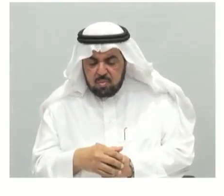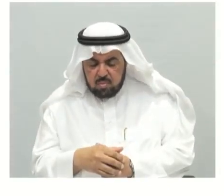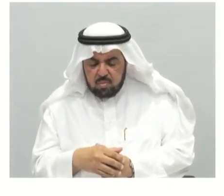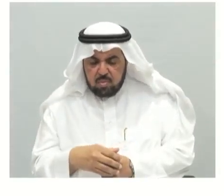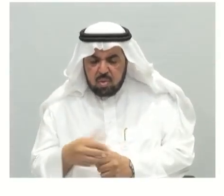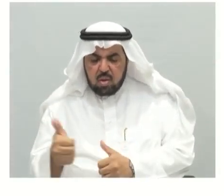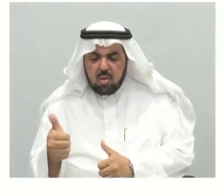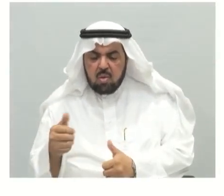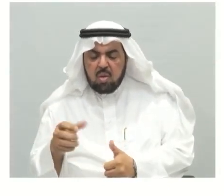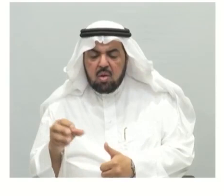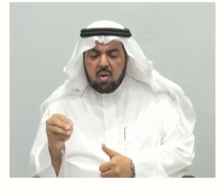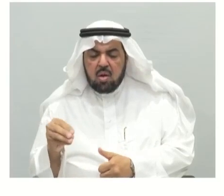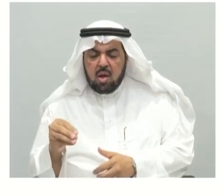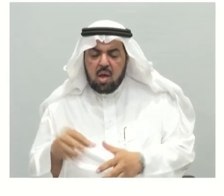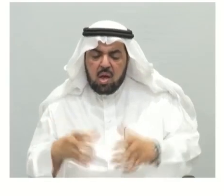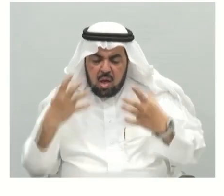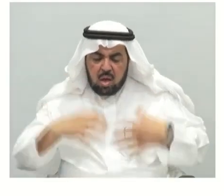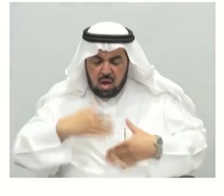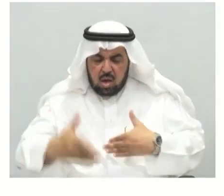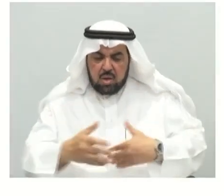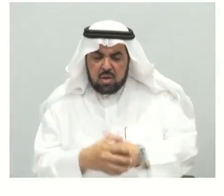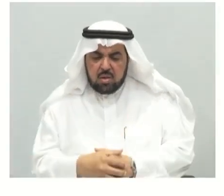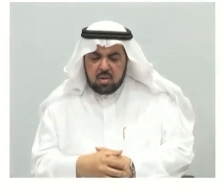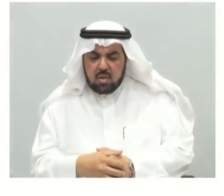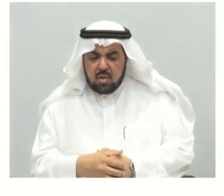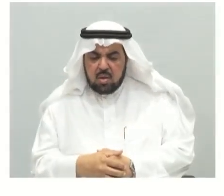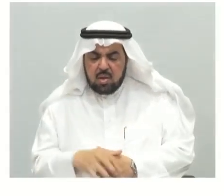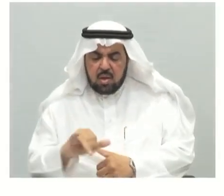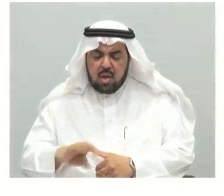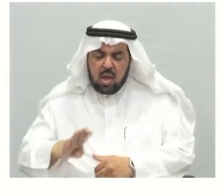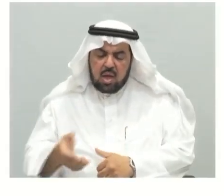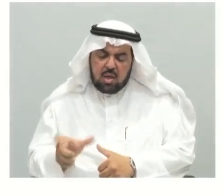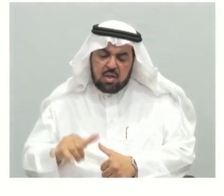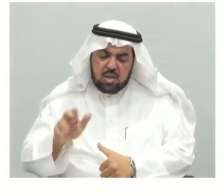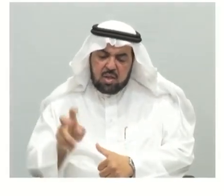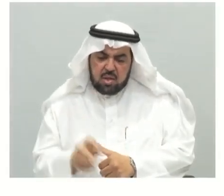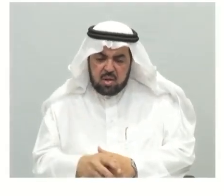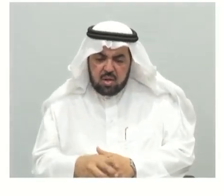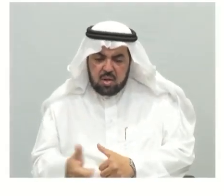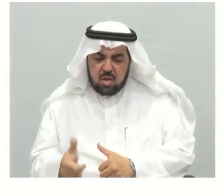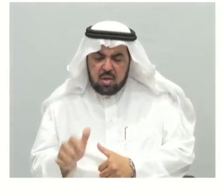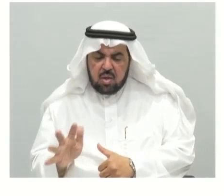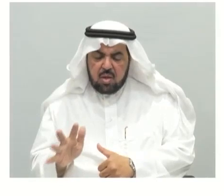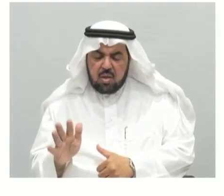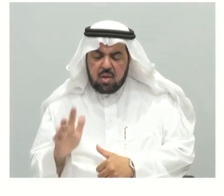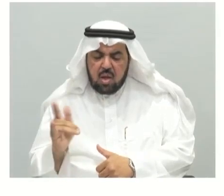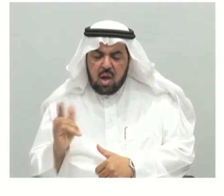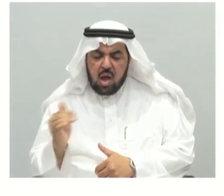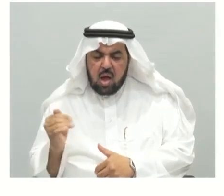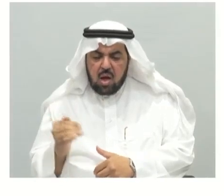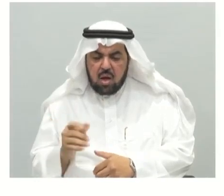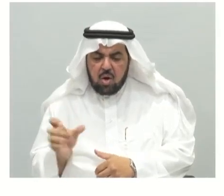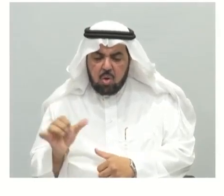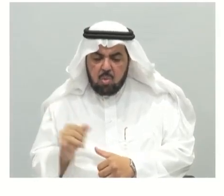الفقره الاولى هيكل خارجي كايتين انسلاخ نمو الفقره الثانيه فقيم فك